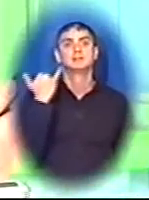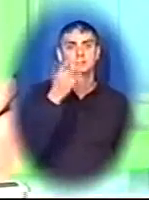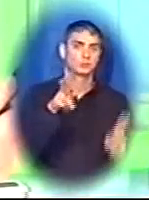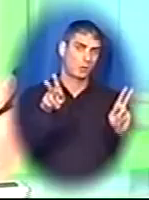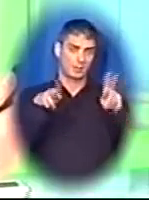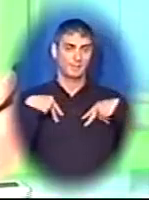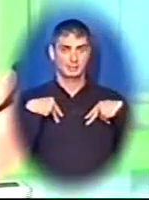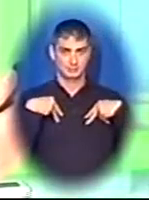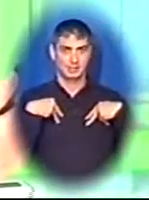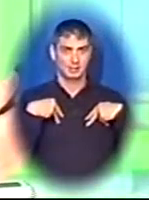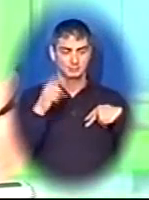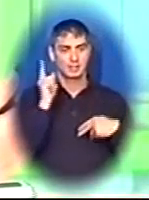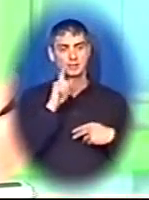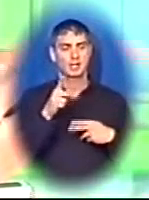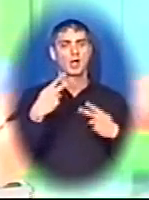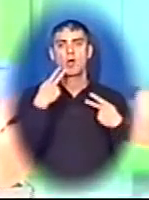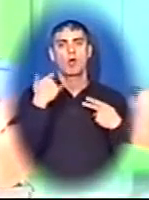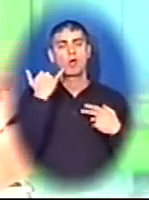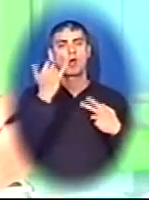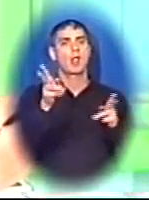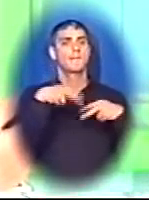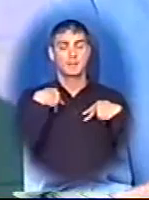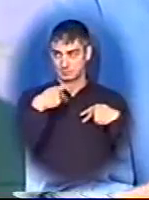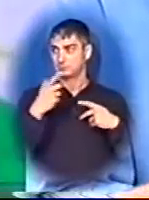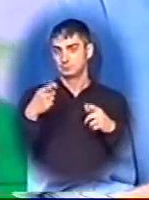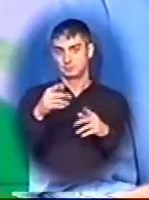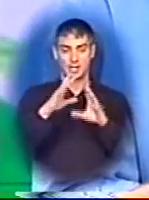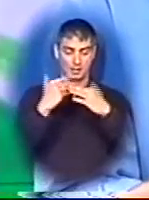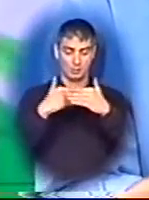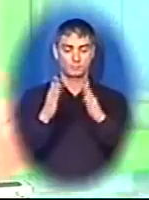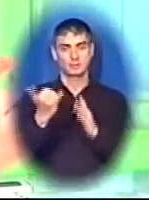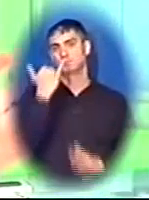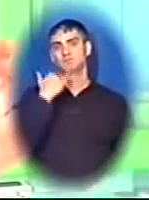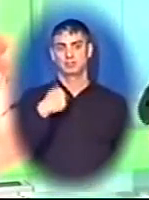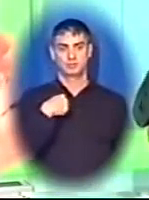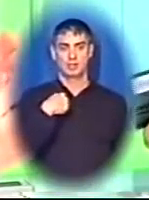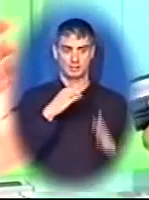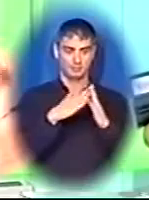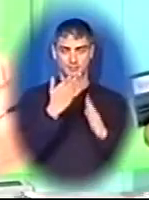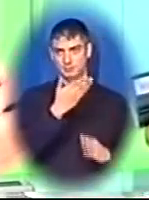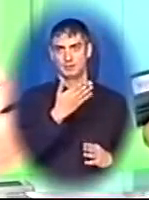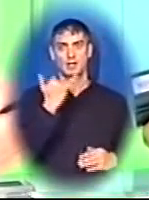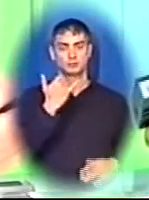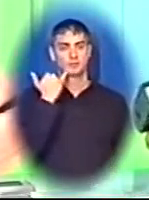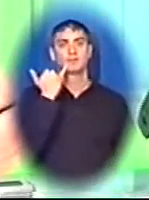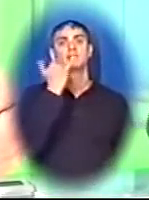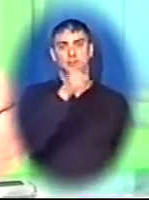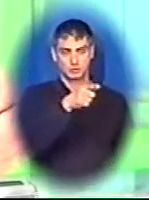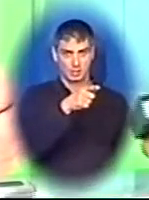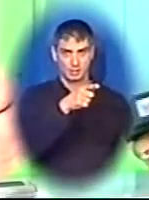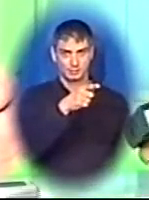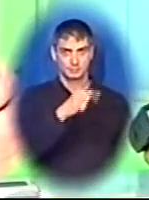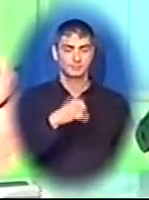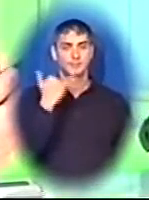צלצול בחזרה. צלצול חוזר, זה נקרא קולבק. זה בעצם המערכת מתקשרת אלינו. המערכת אליך, בבקשה. בבקשה. המערכת מתקשרה אליך. הוא מתקשר